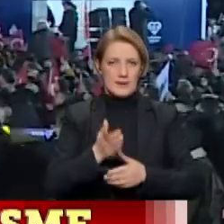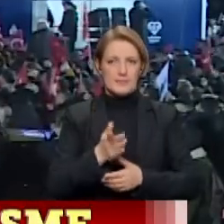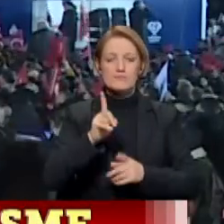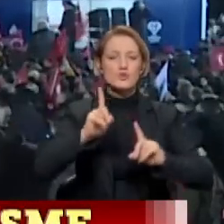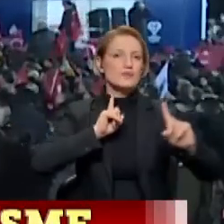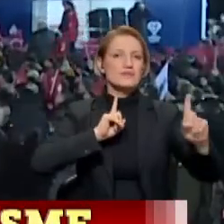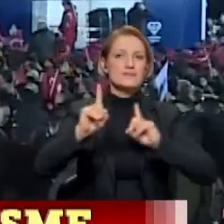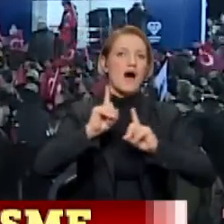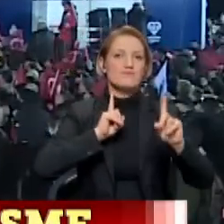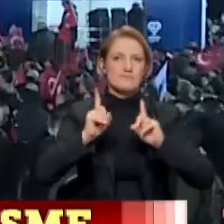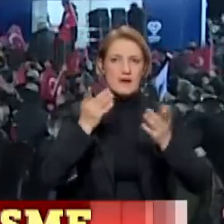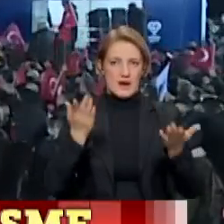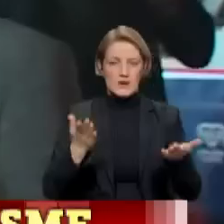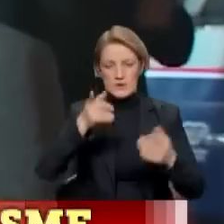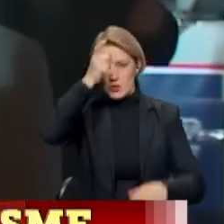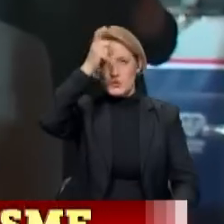Bu dava